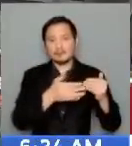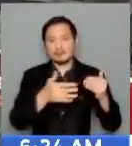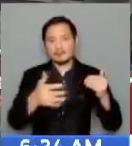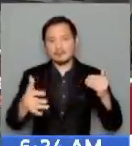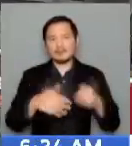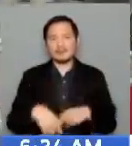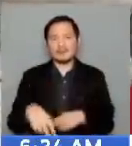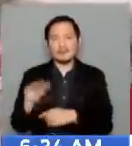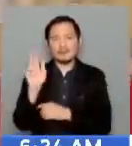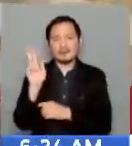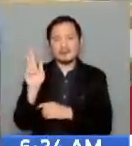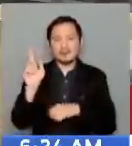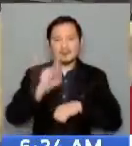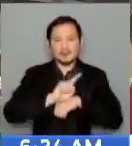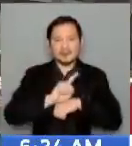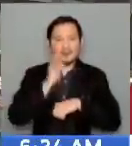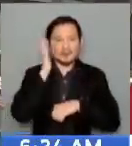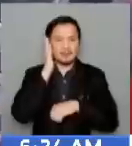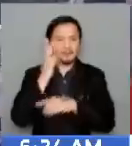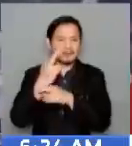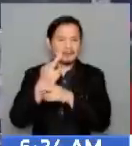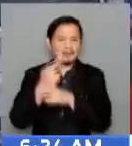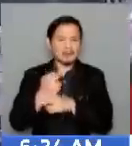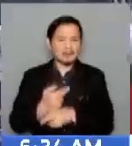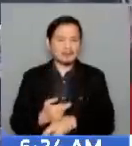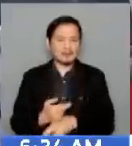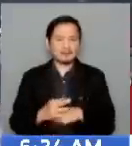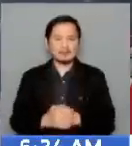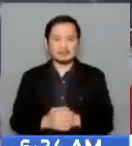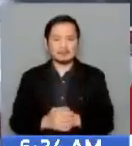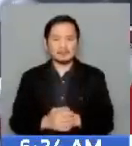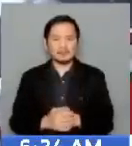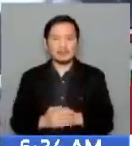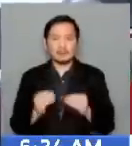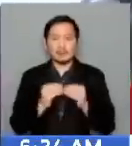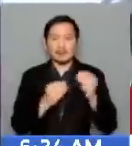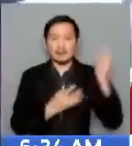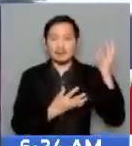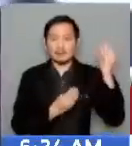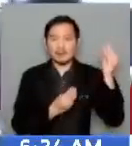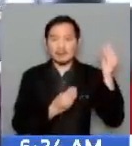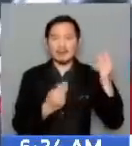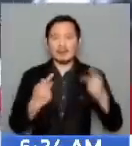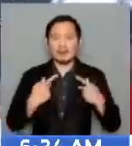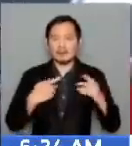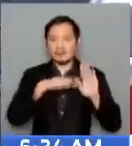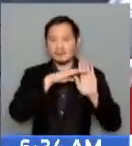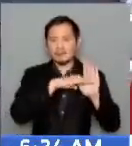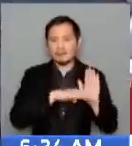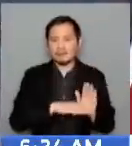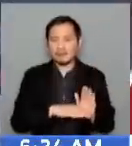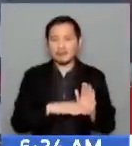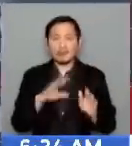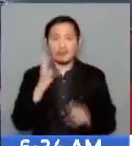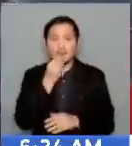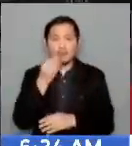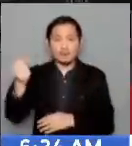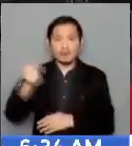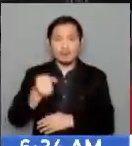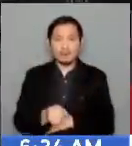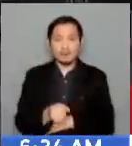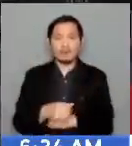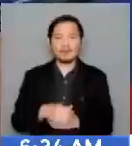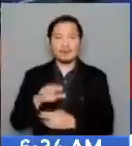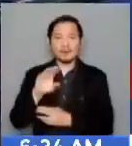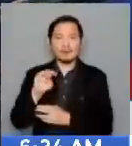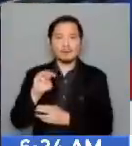karagdagang detalye, kaugnay ng pagsasara nitong mismong southbound lane ng flyover, makakasama natin ngayong umaga si MMDA Chairman Attorney Romando Arte.